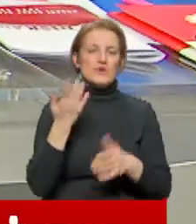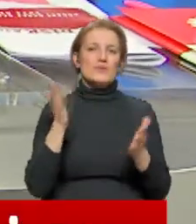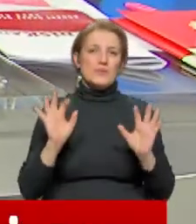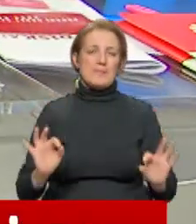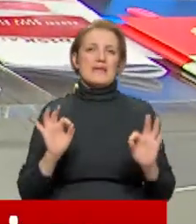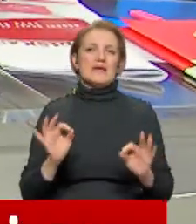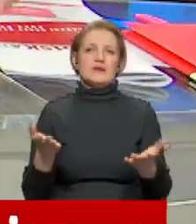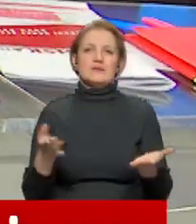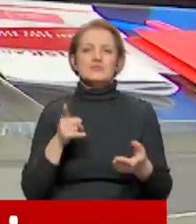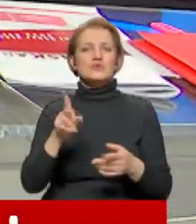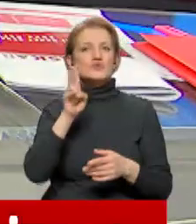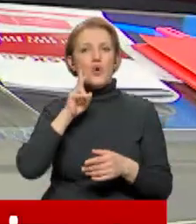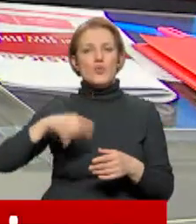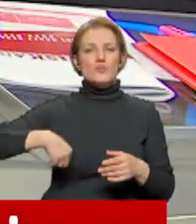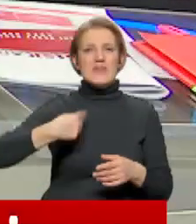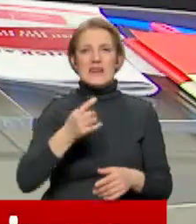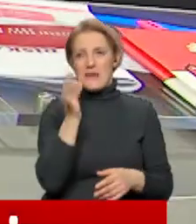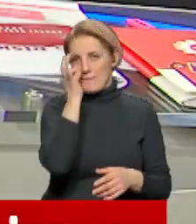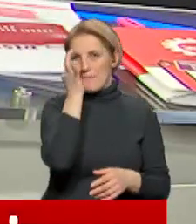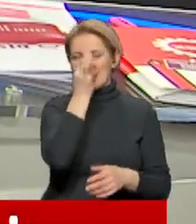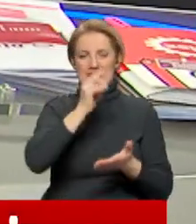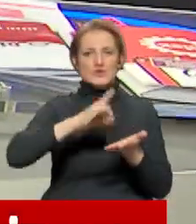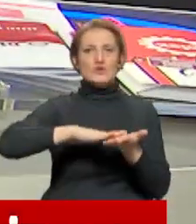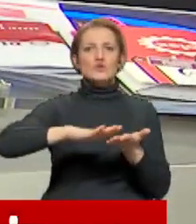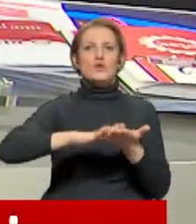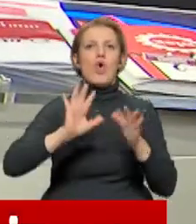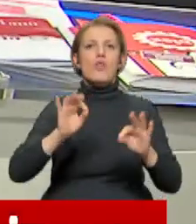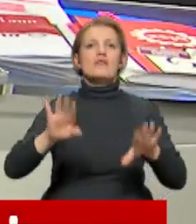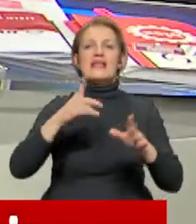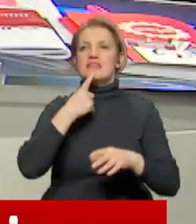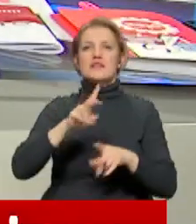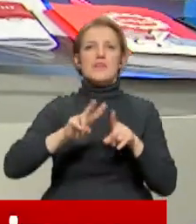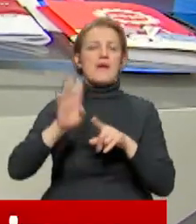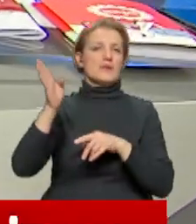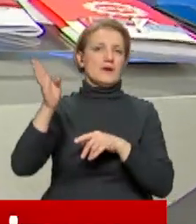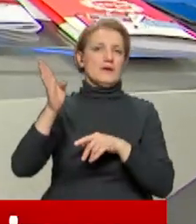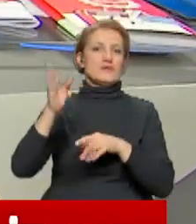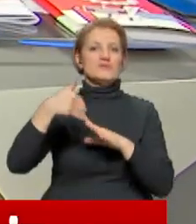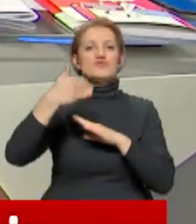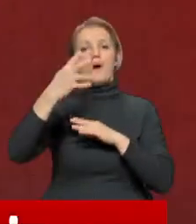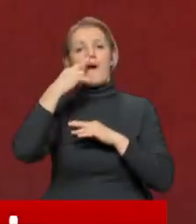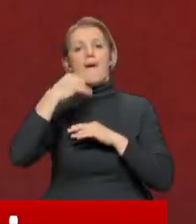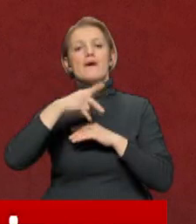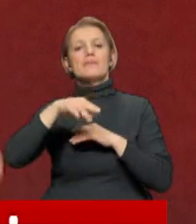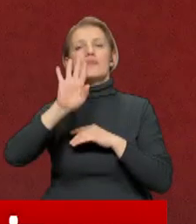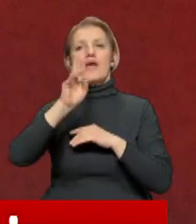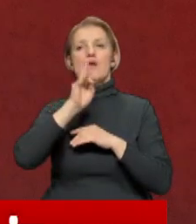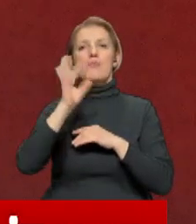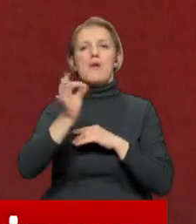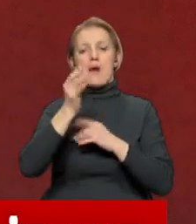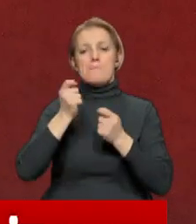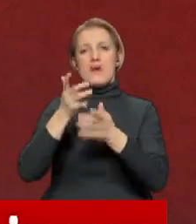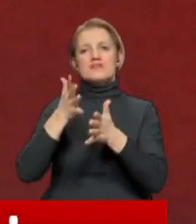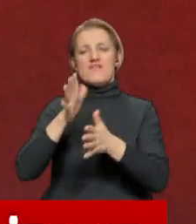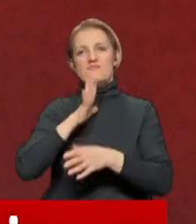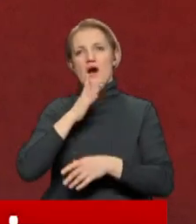ki kalkar. Yani bu son derece basit bir düzenleme ile ilgili bir mesele. Ama öyle değil dedi Sayın Nebati. Dışarıdan göründüğü gibi değil. 200 milyar liralık